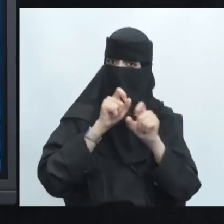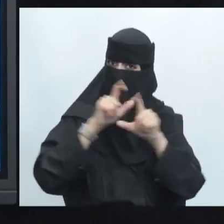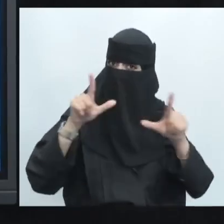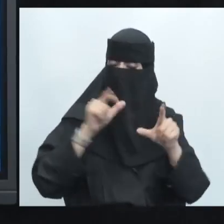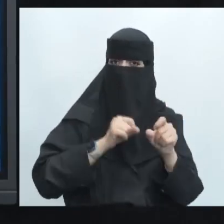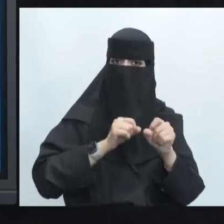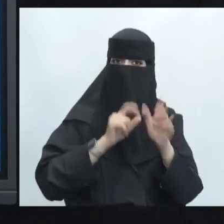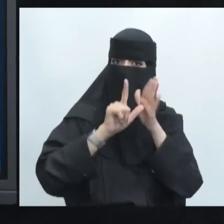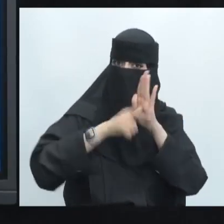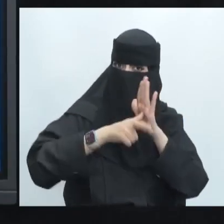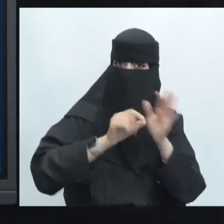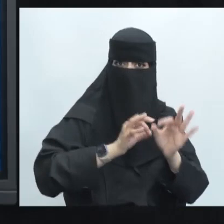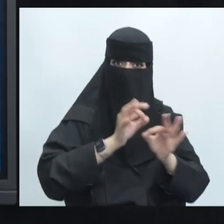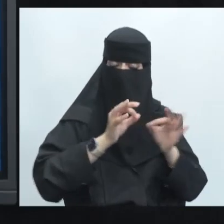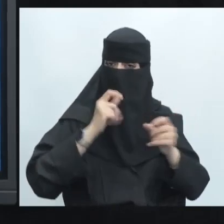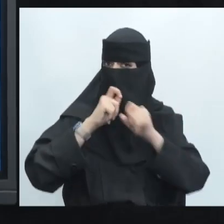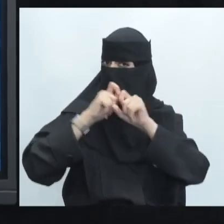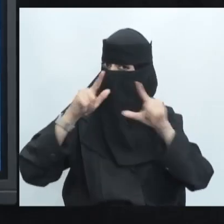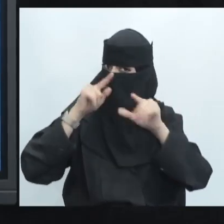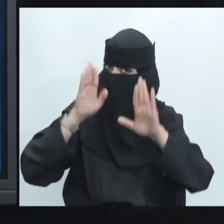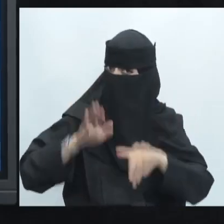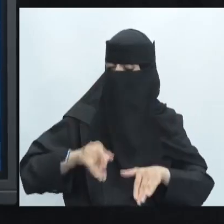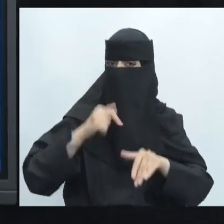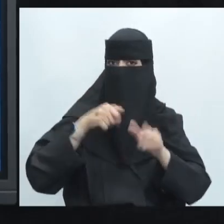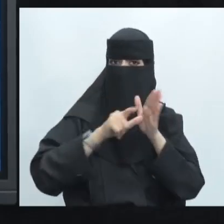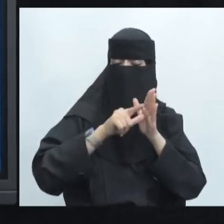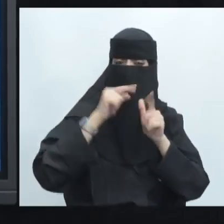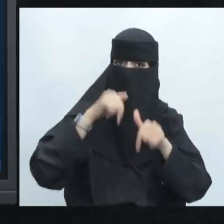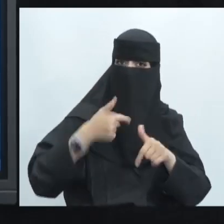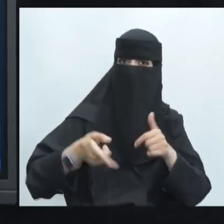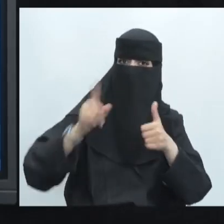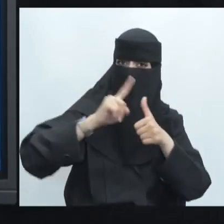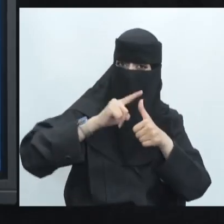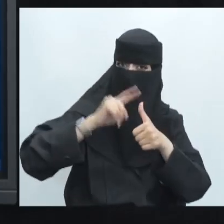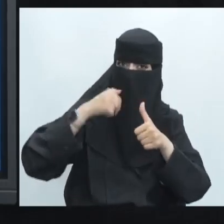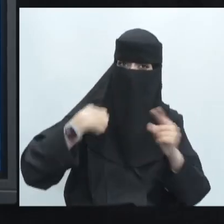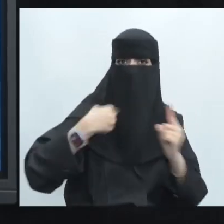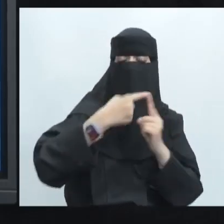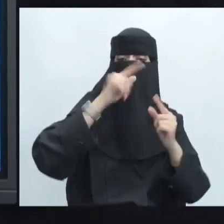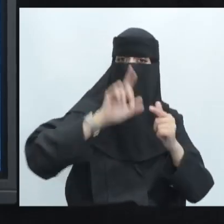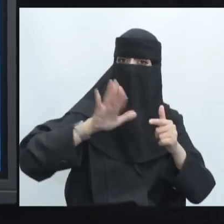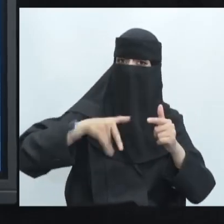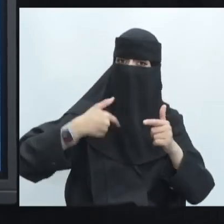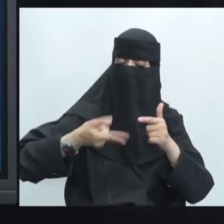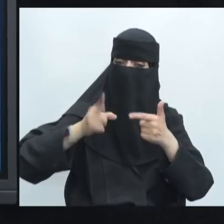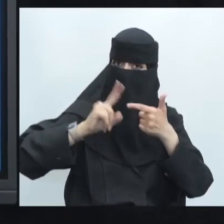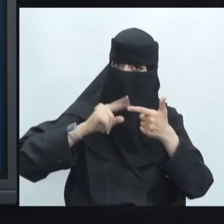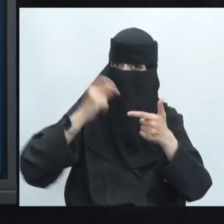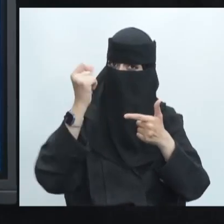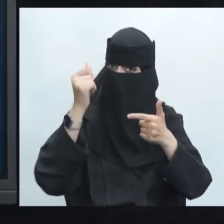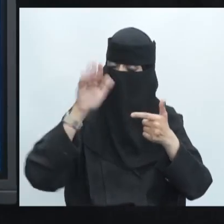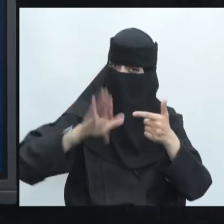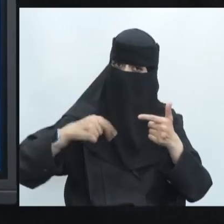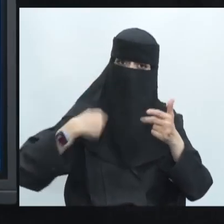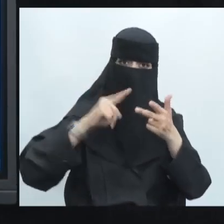التي ترغب او يجب ان تكون في الخطه التي تعتمد على الاهداف تعتمد على على المبالغ